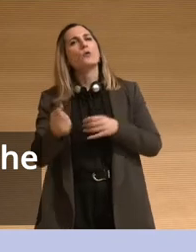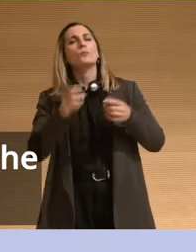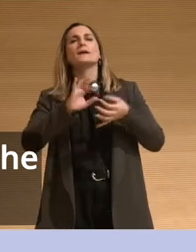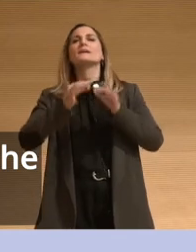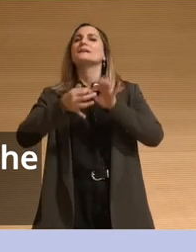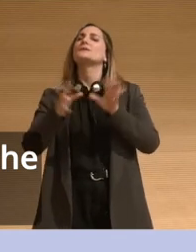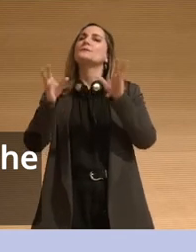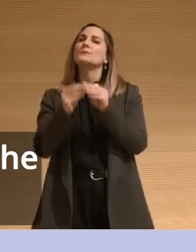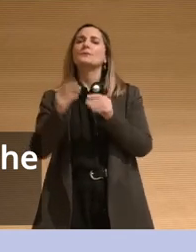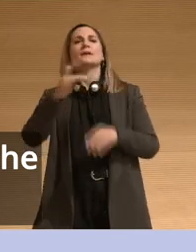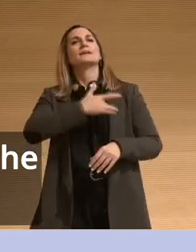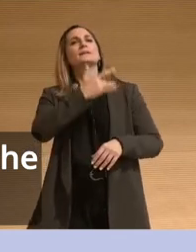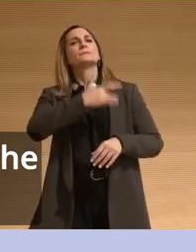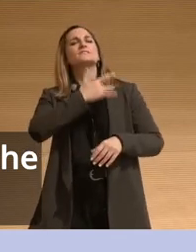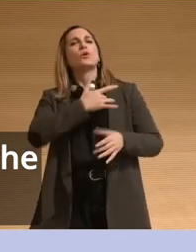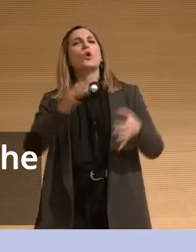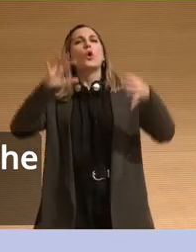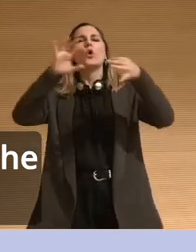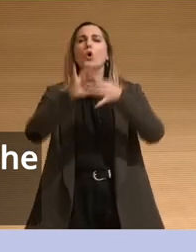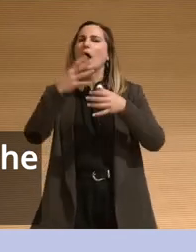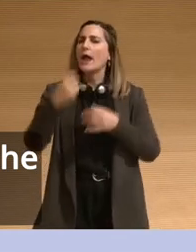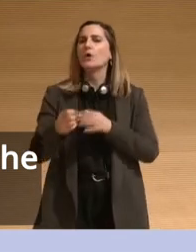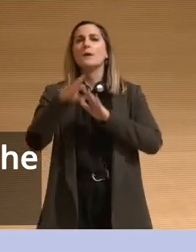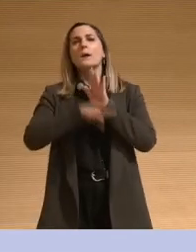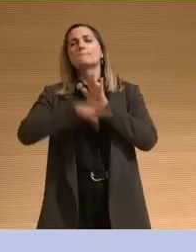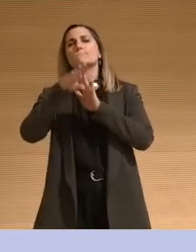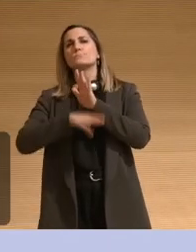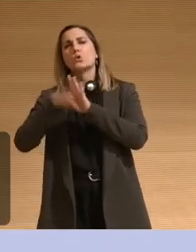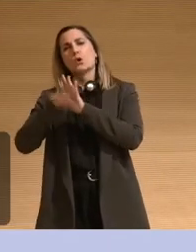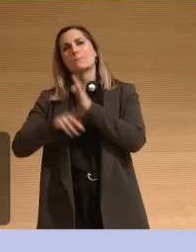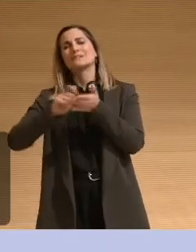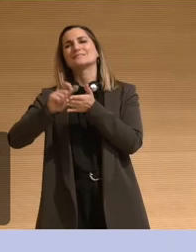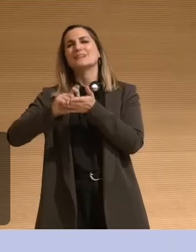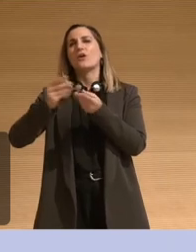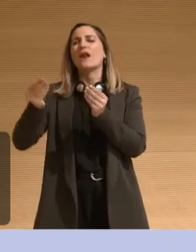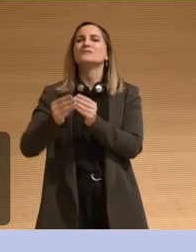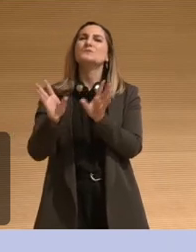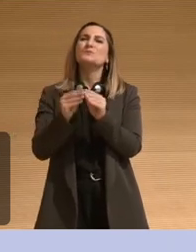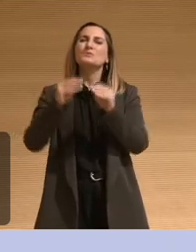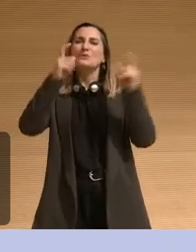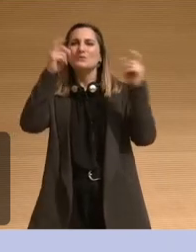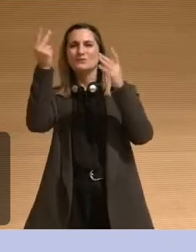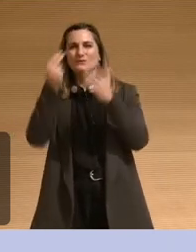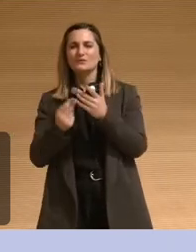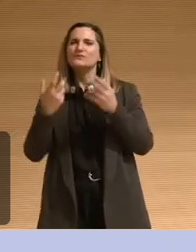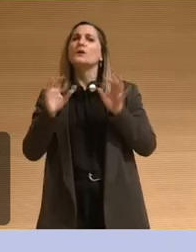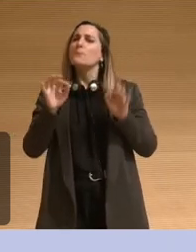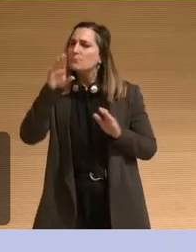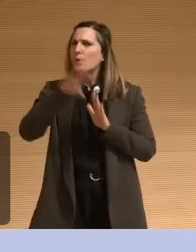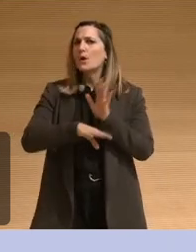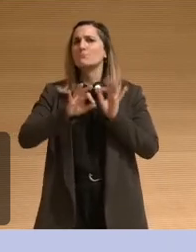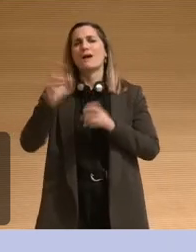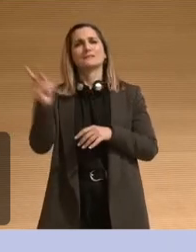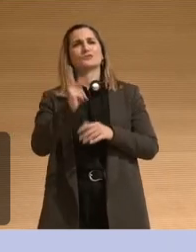του European Cultural Foundation το πρόγραμμα συνταγογράφησης βιβλιοθηκών. Πρόκειται για ένα πρόγραμμα κοινωνικής συνταγογράφησης,